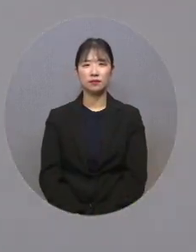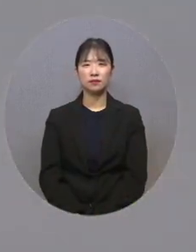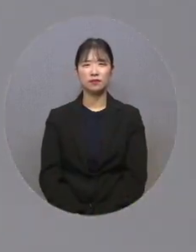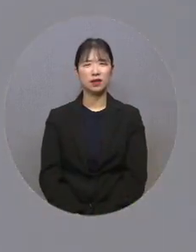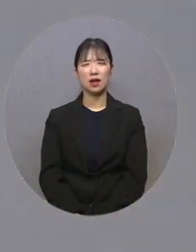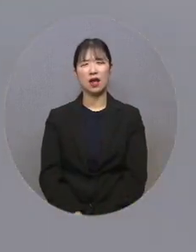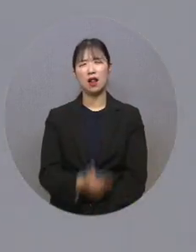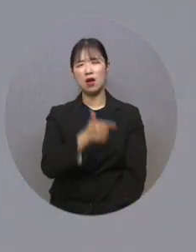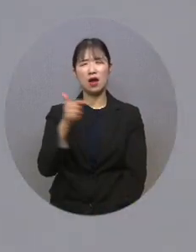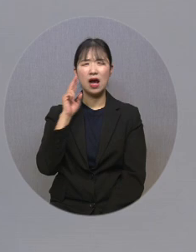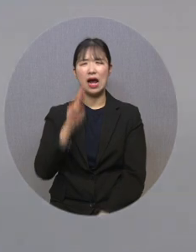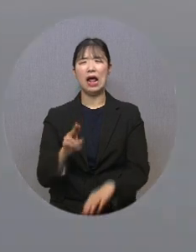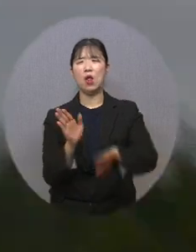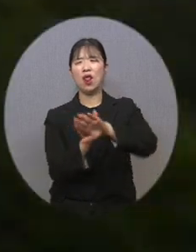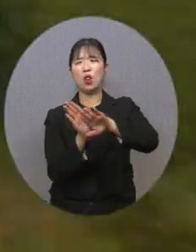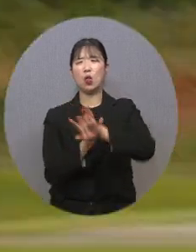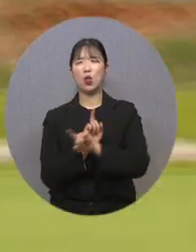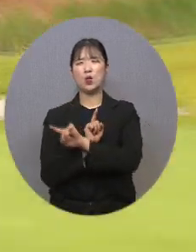너무 왼쪽이다.